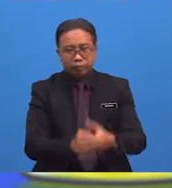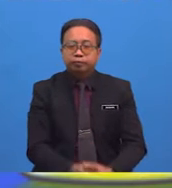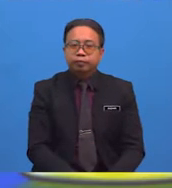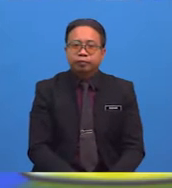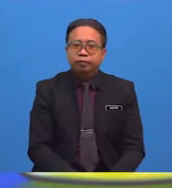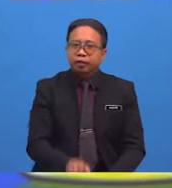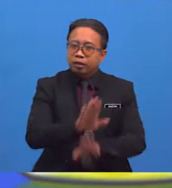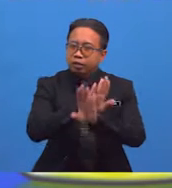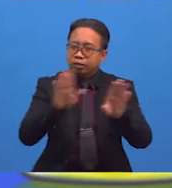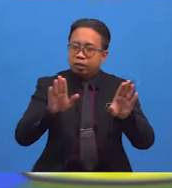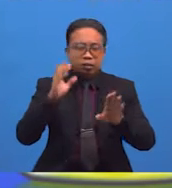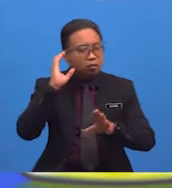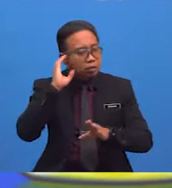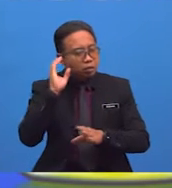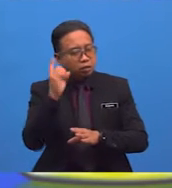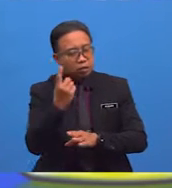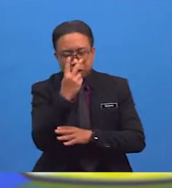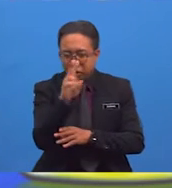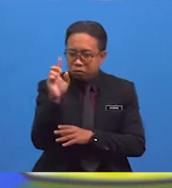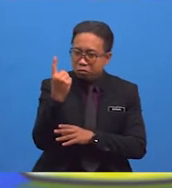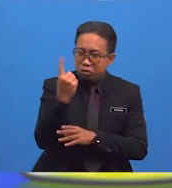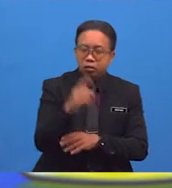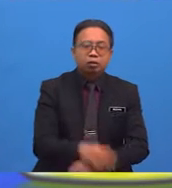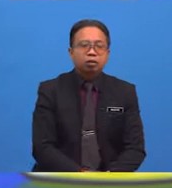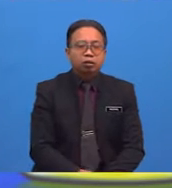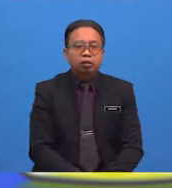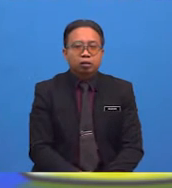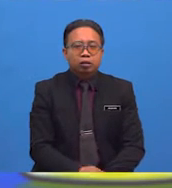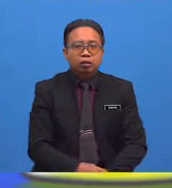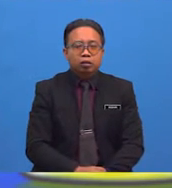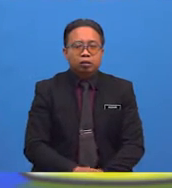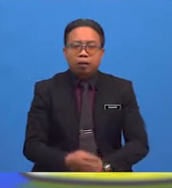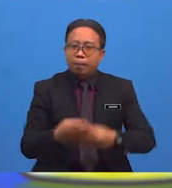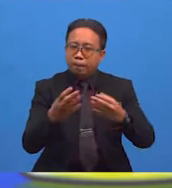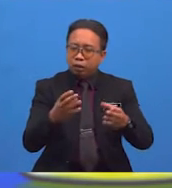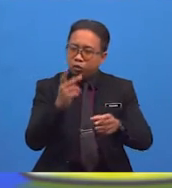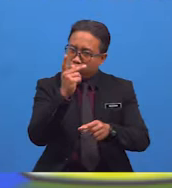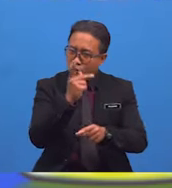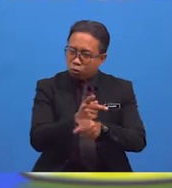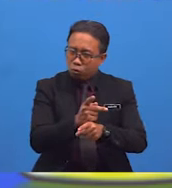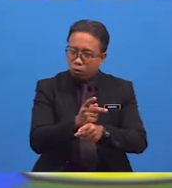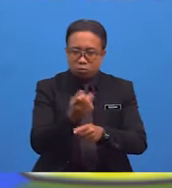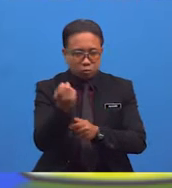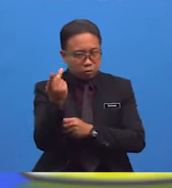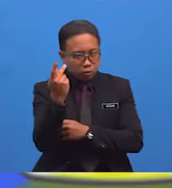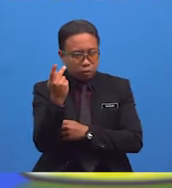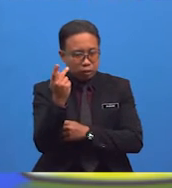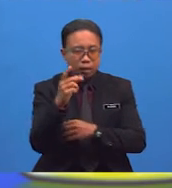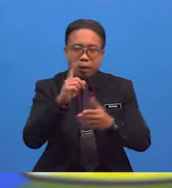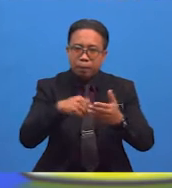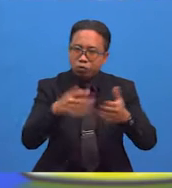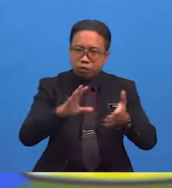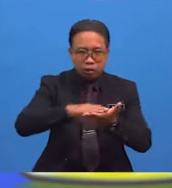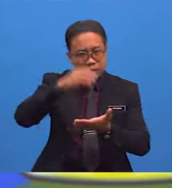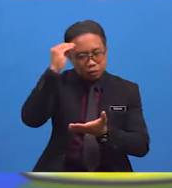dicatatkan. Jangan hanya mendengar, nanti lupa. Bagi mengukuhkan kefahaman murid-murid pada